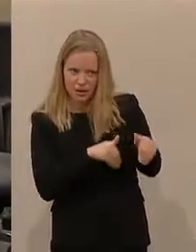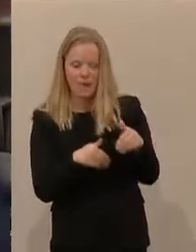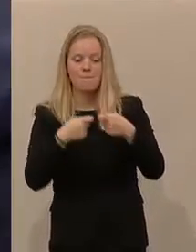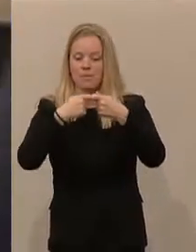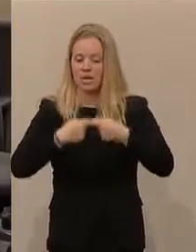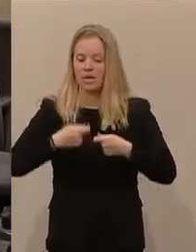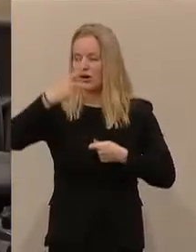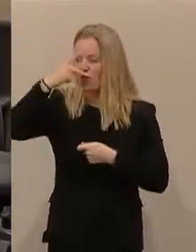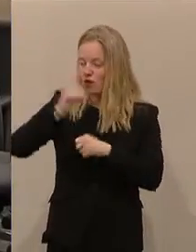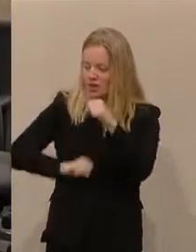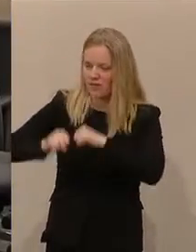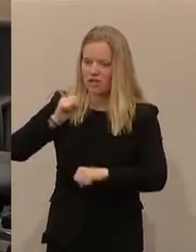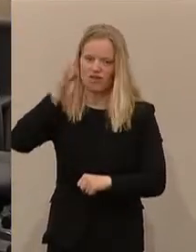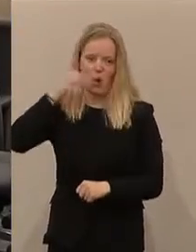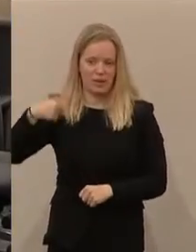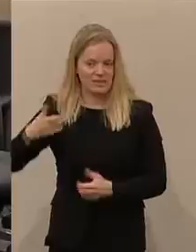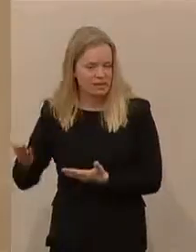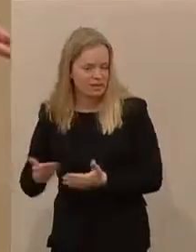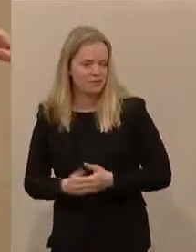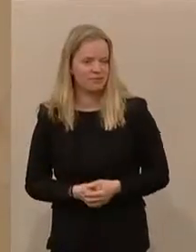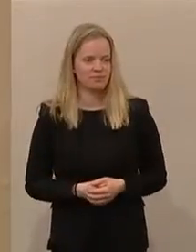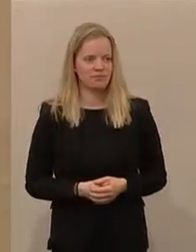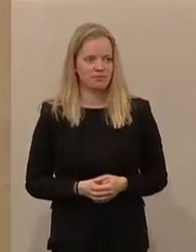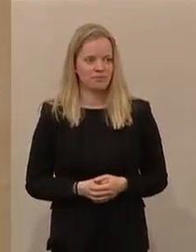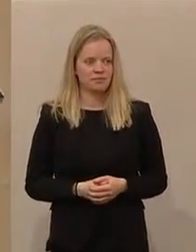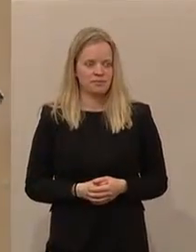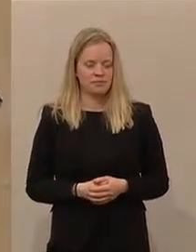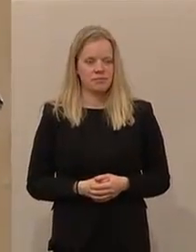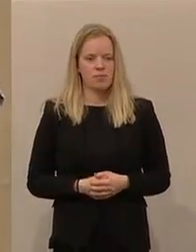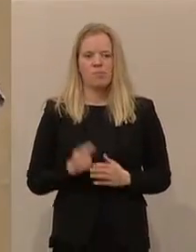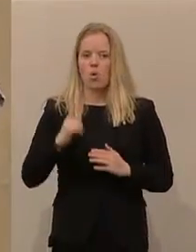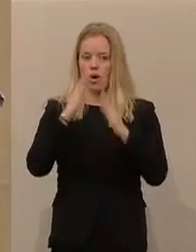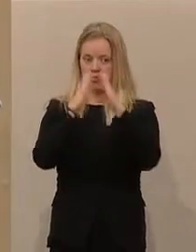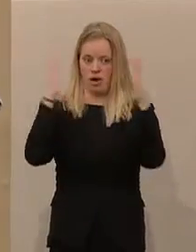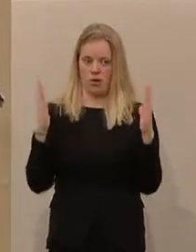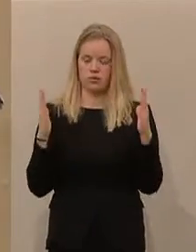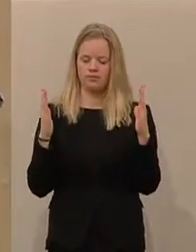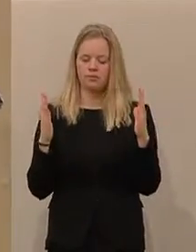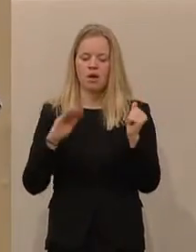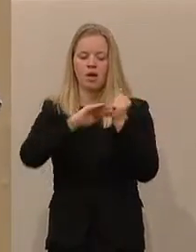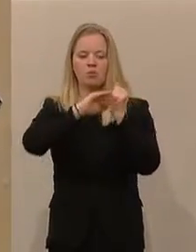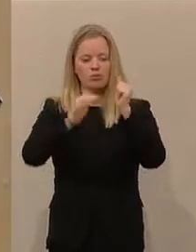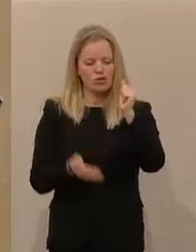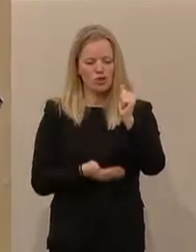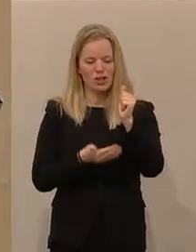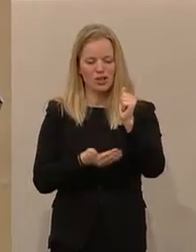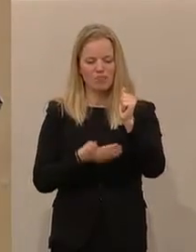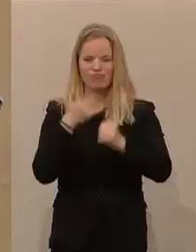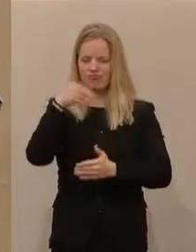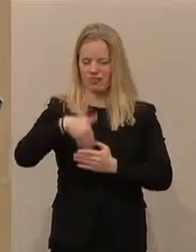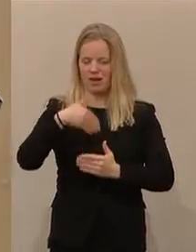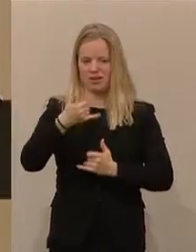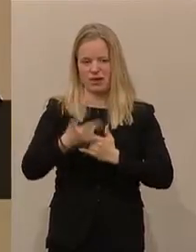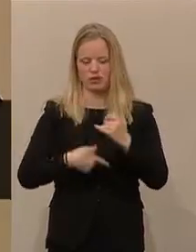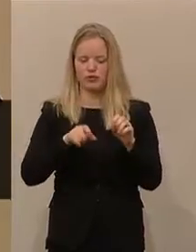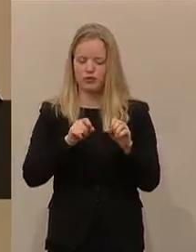der Volksanwaltschaft, Frau Präsidentin, Hohes Haus, das Budget der Jahre 2015 und